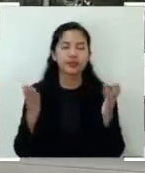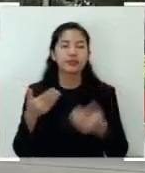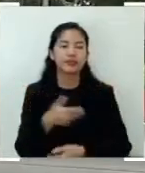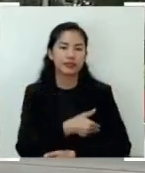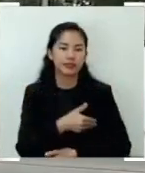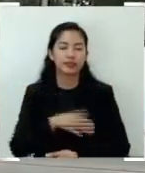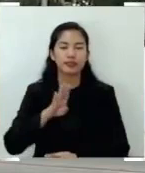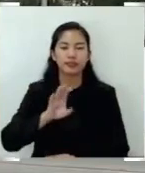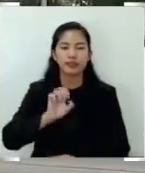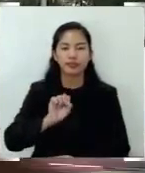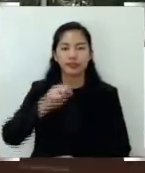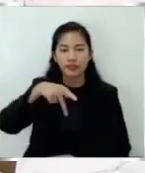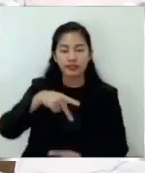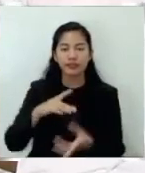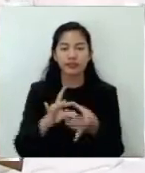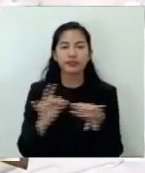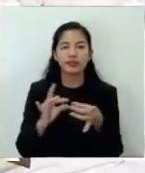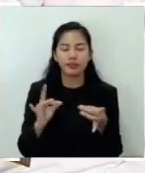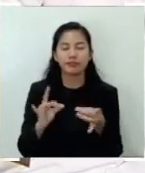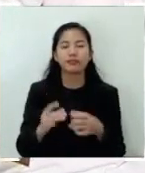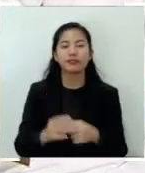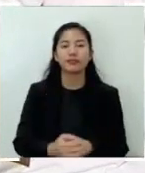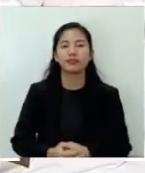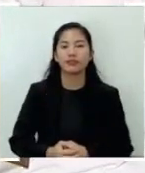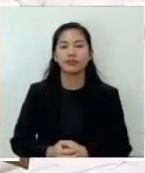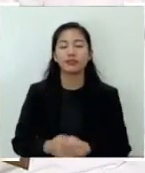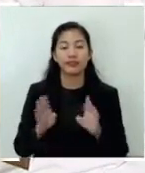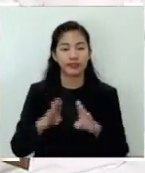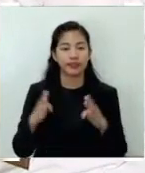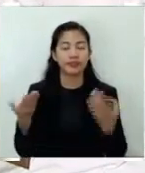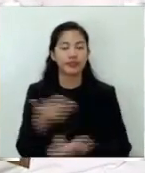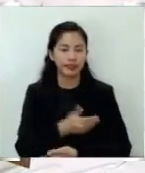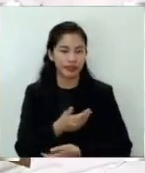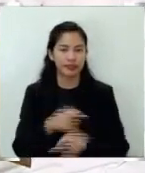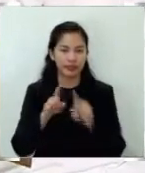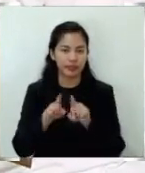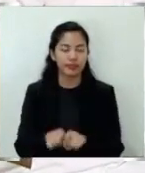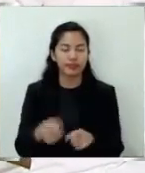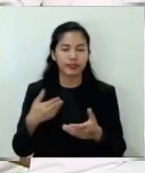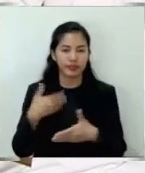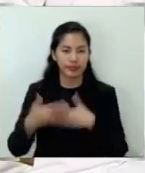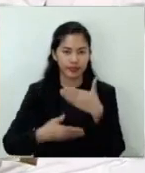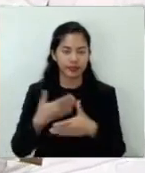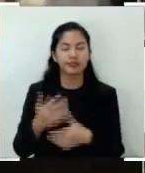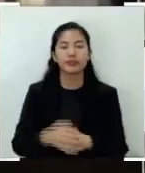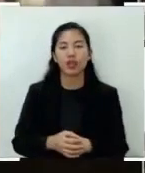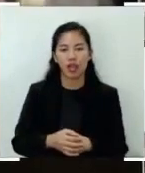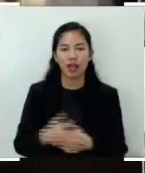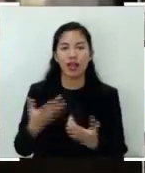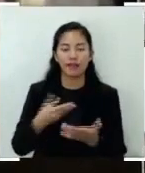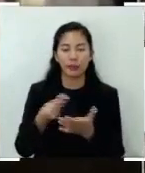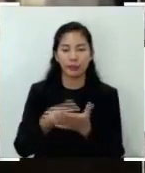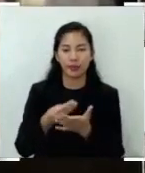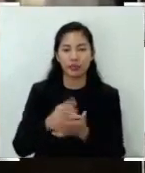ng Pilipinas, bukod sa bukas pa rin ang mga bangko, patuloy rin ang iba't ibang transaksyon kasama ang cash withdrawals. Inatasan na ng BSP